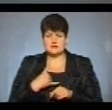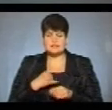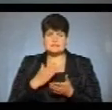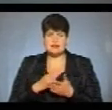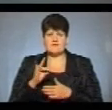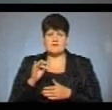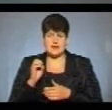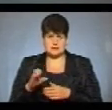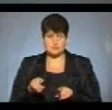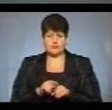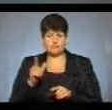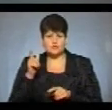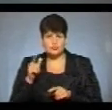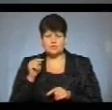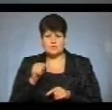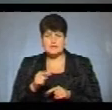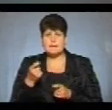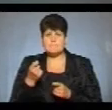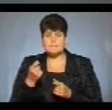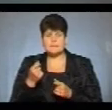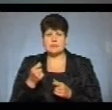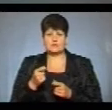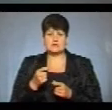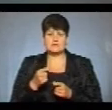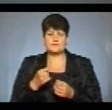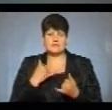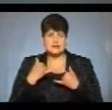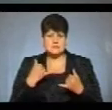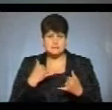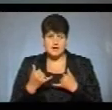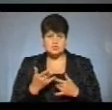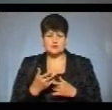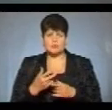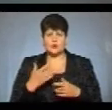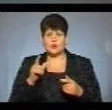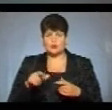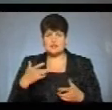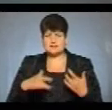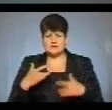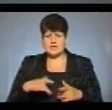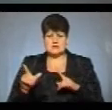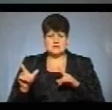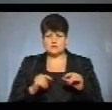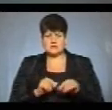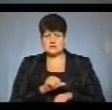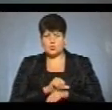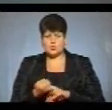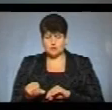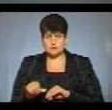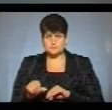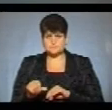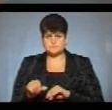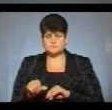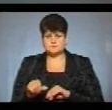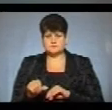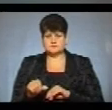як в Чорткові, туди мала диспетчерська бути, в нас один чоловік. Люди звільняються, уїжджають за кордон, розумієте?